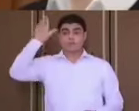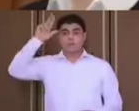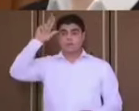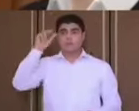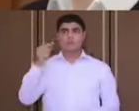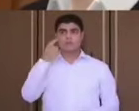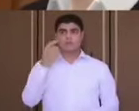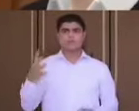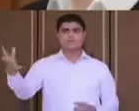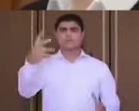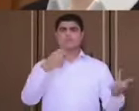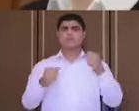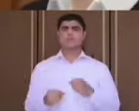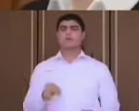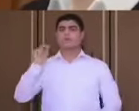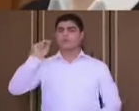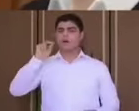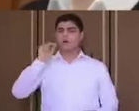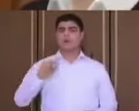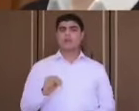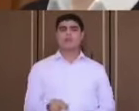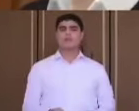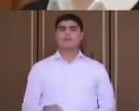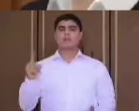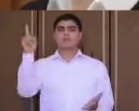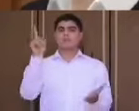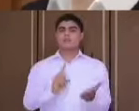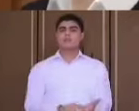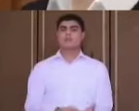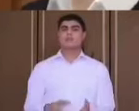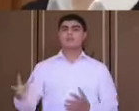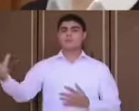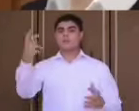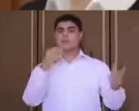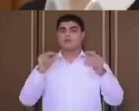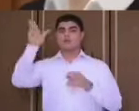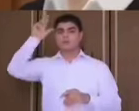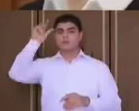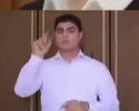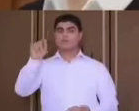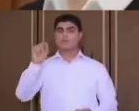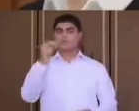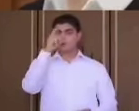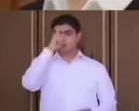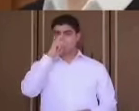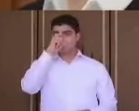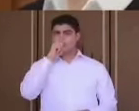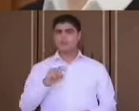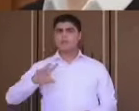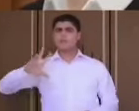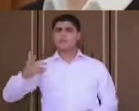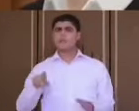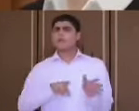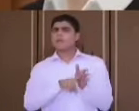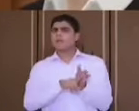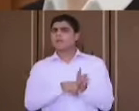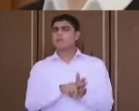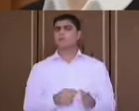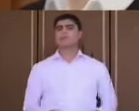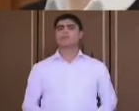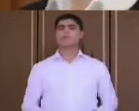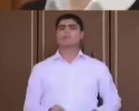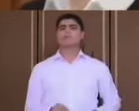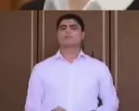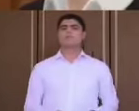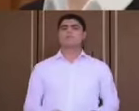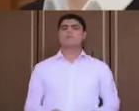نخت. أول ما شاف الحمير طمع فيها وقال أنا لازم أستولي على الحمير دي من الفلاح بأي